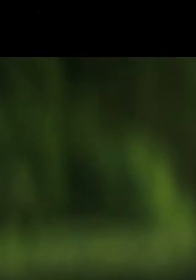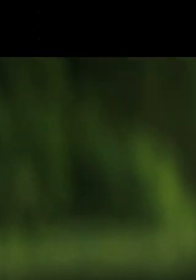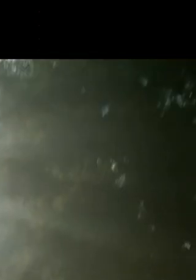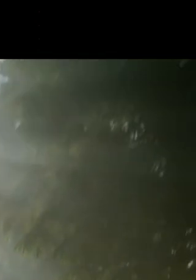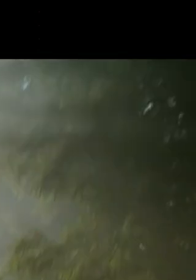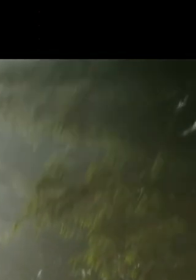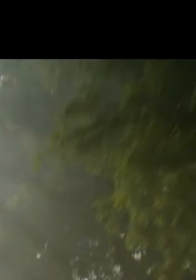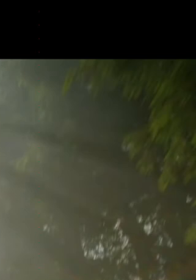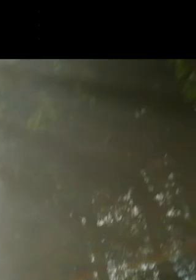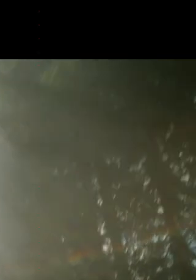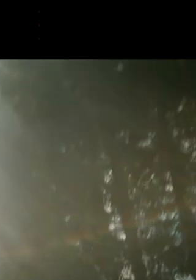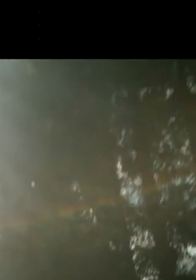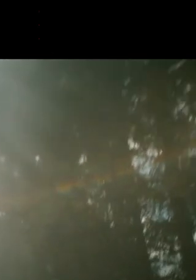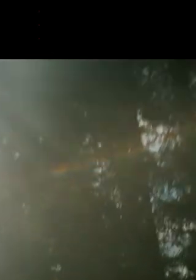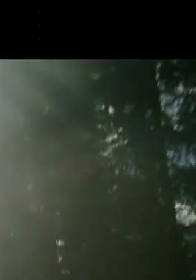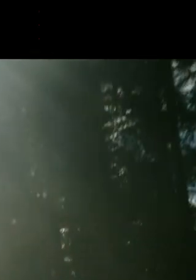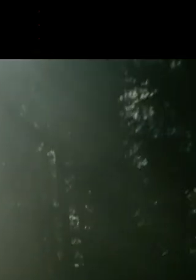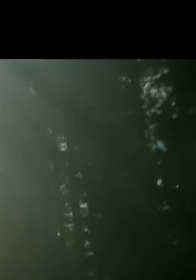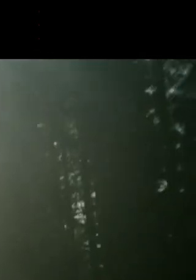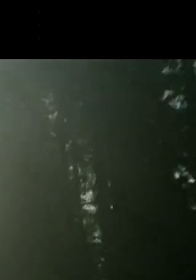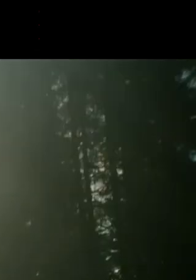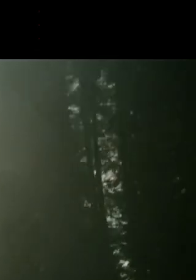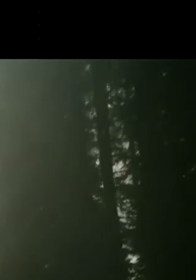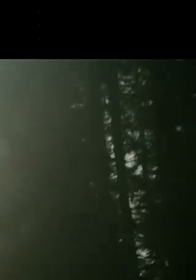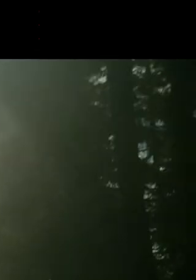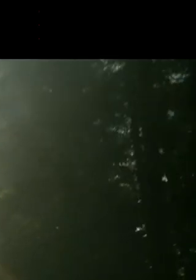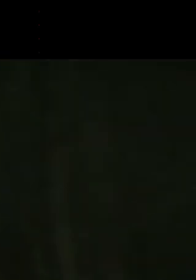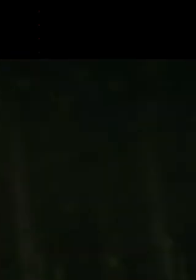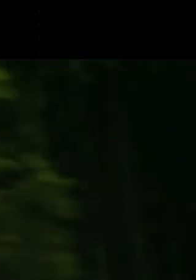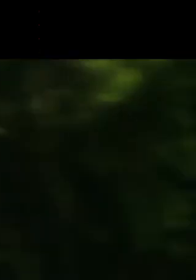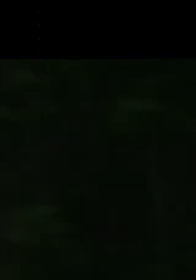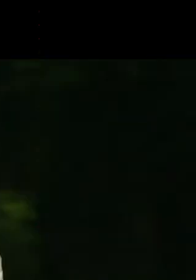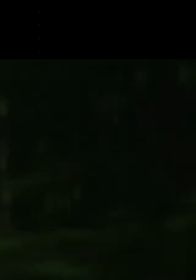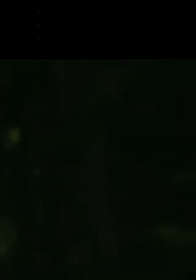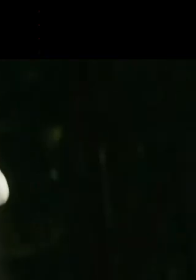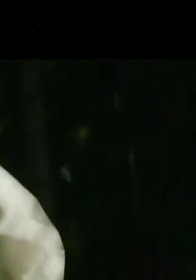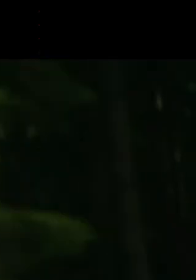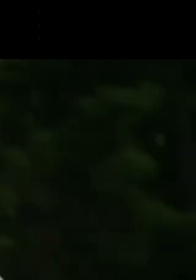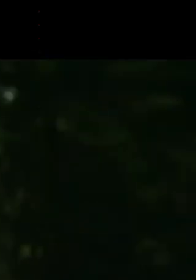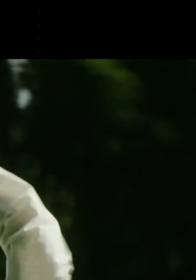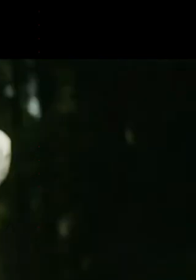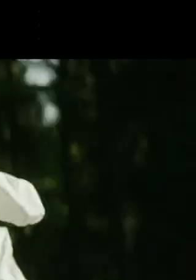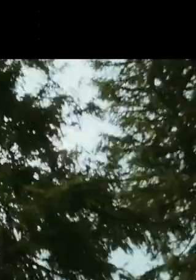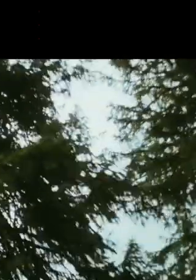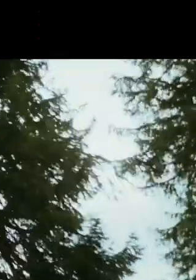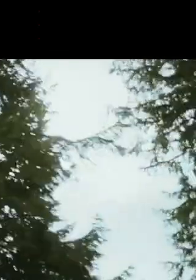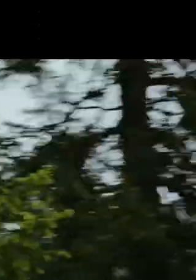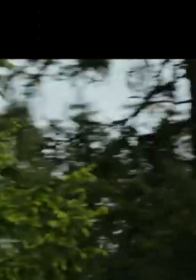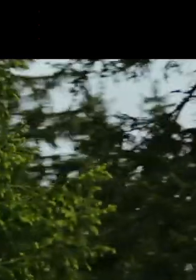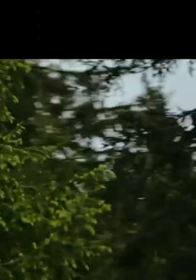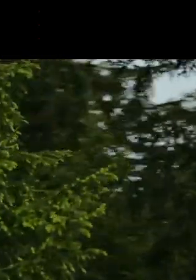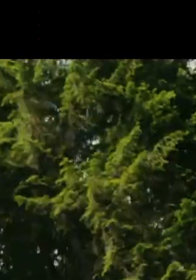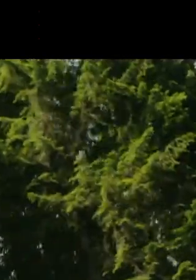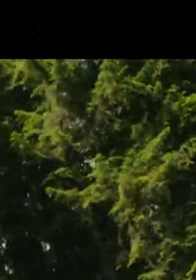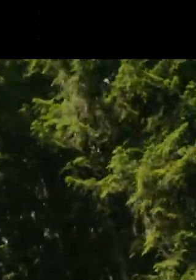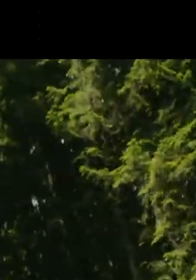Wer soll eigentlich die Natur für künftige Generationen schützen? Staaten, Unternehmen, wir